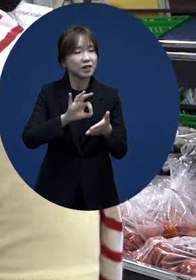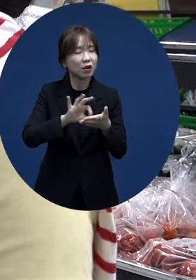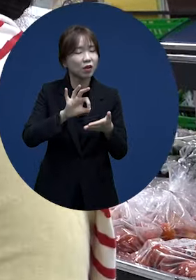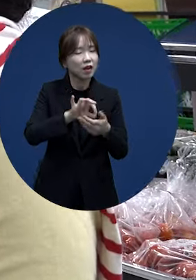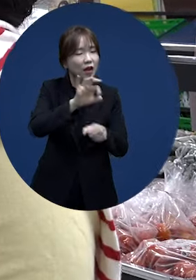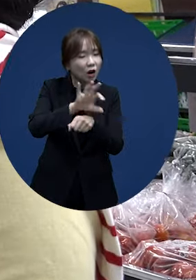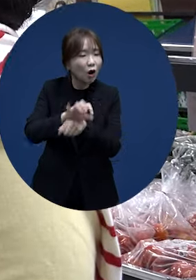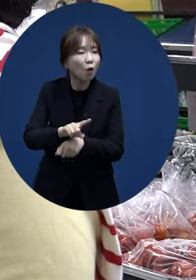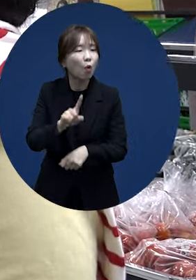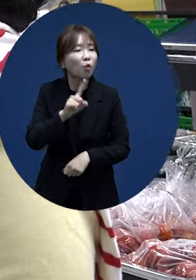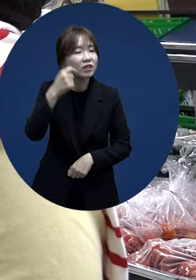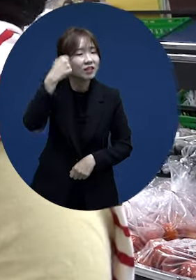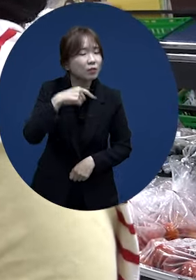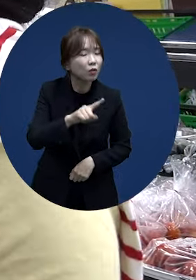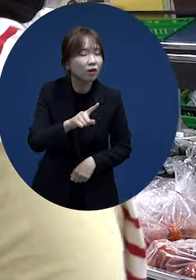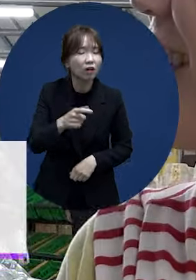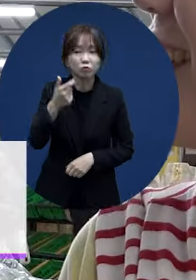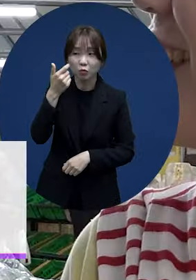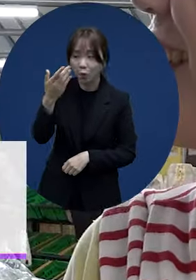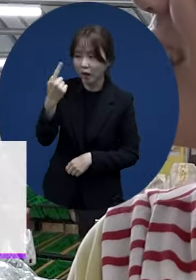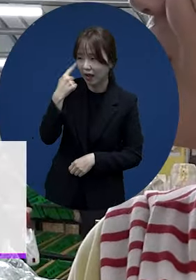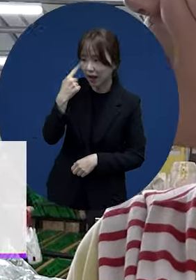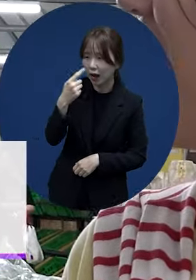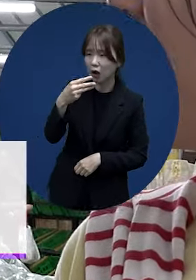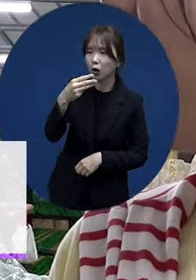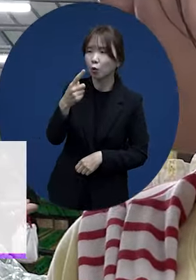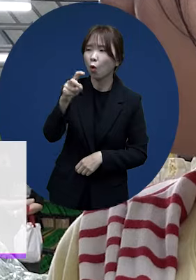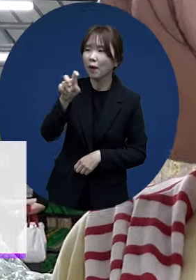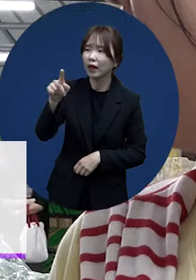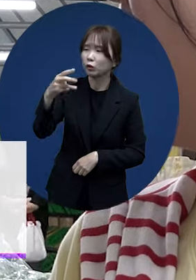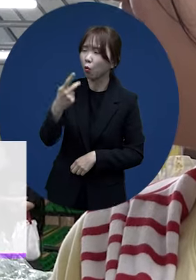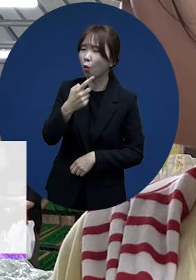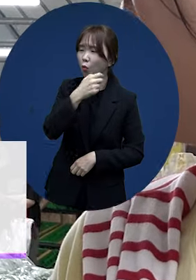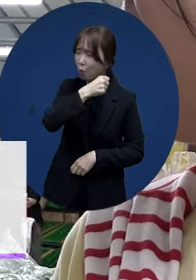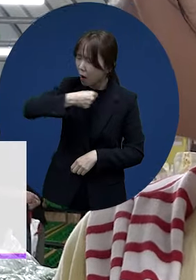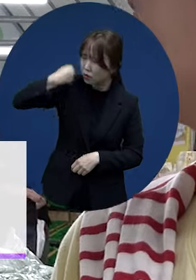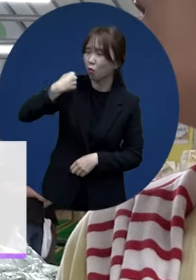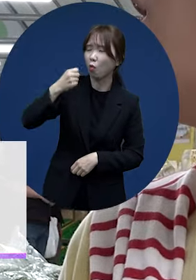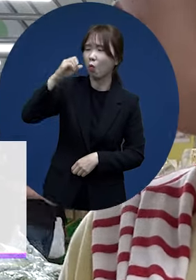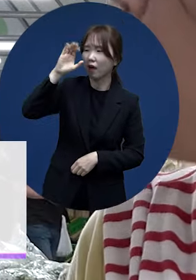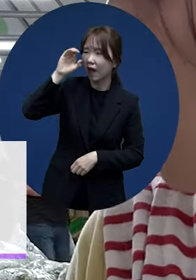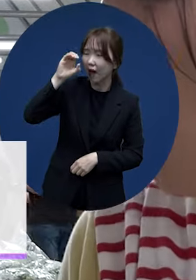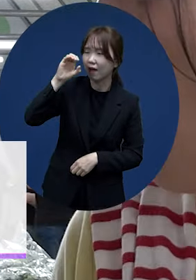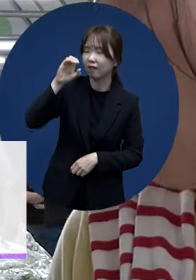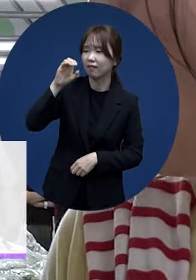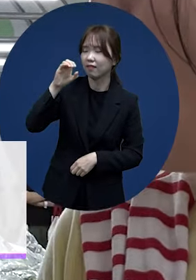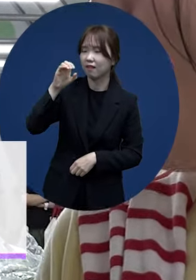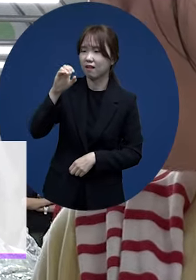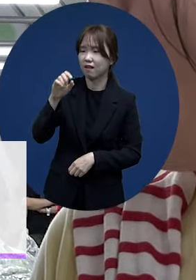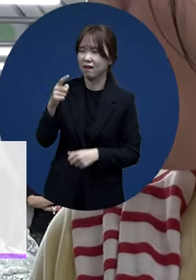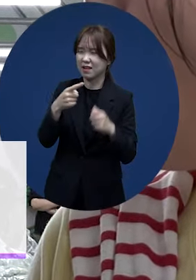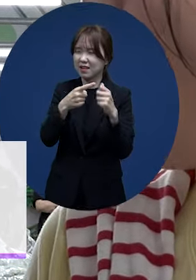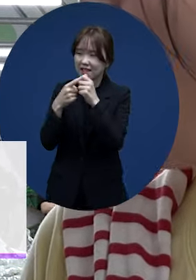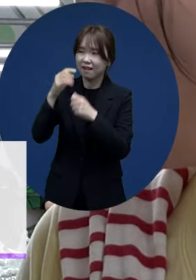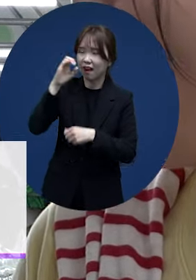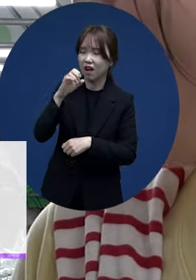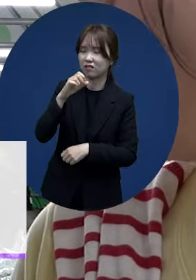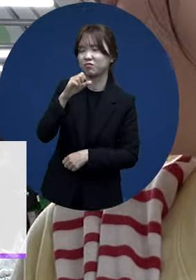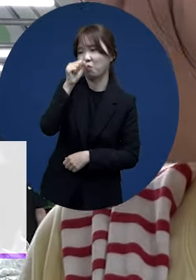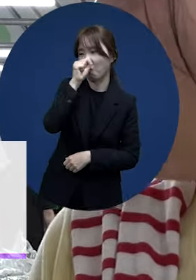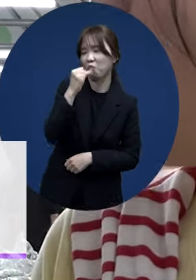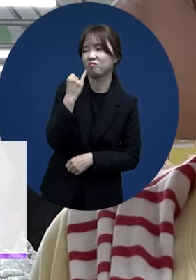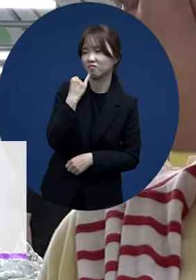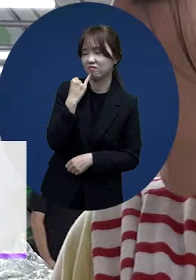오늘 이렇게 좀 이용해 보니까 어떠신 것 같으세요? 아, 이것도 아까 먹어보니까 토마토도 너무 맛있고 이것도 계란 일단